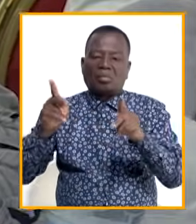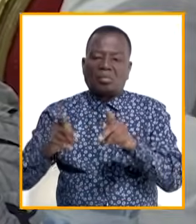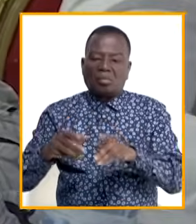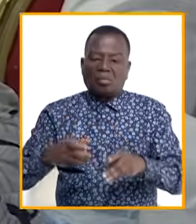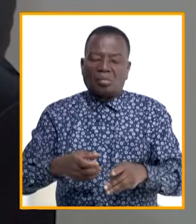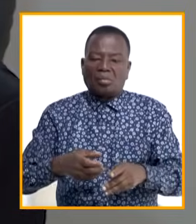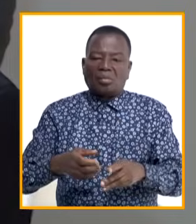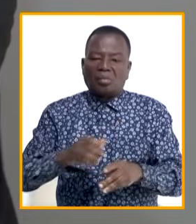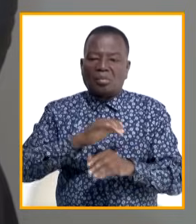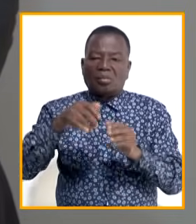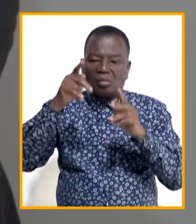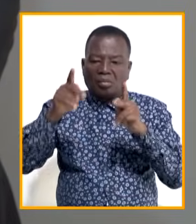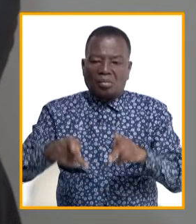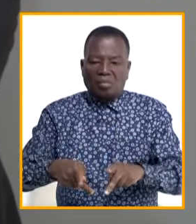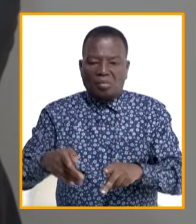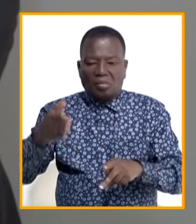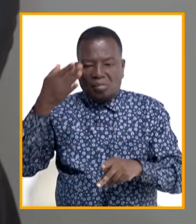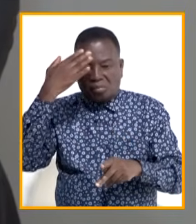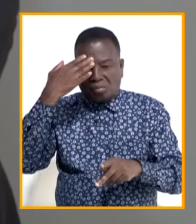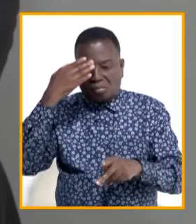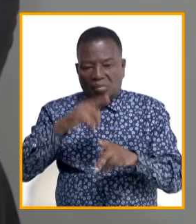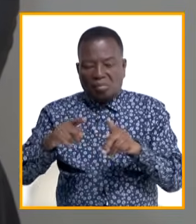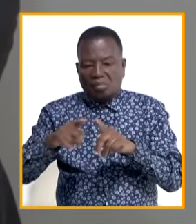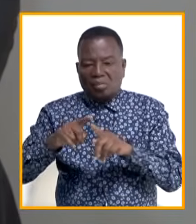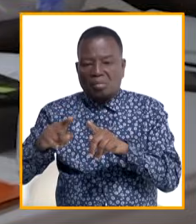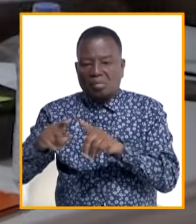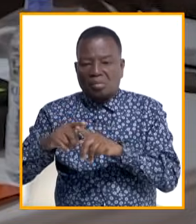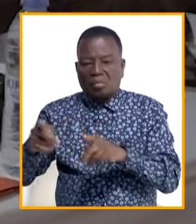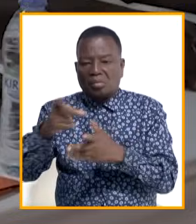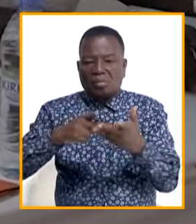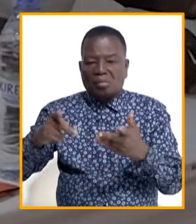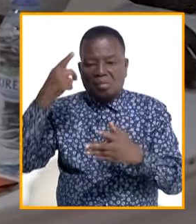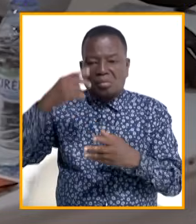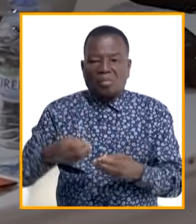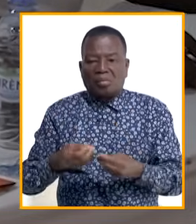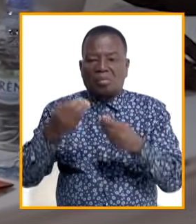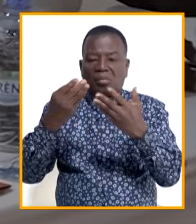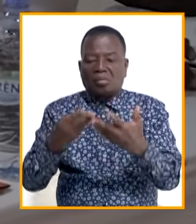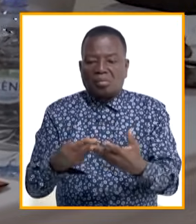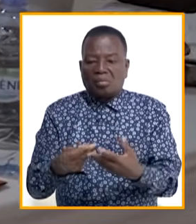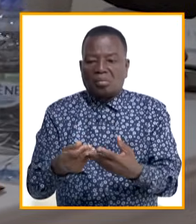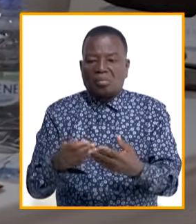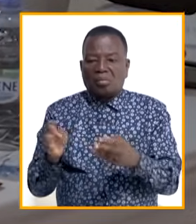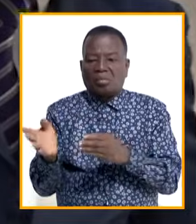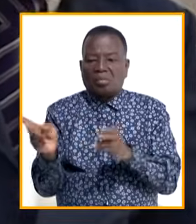pisciculteurs de maîtriser les différentes étapes de la gestion de la reproduction afin de produire des alevins de